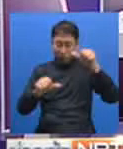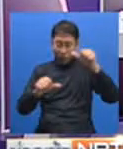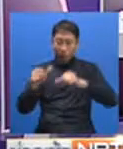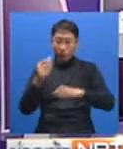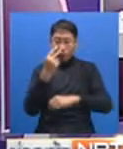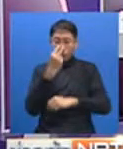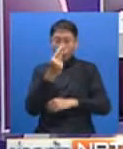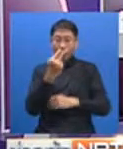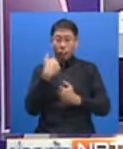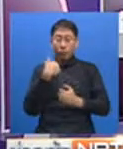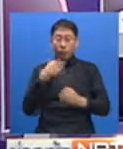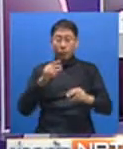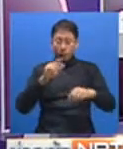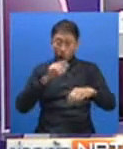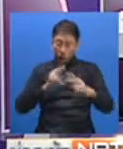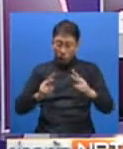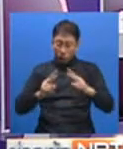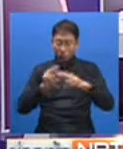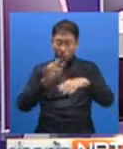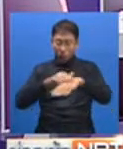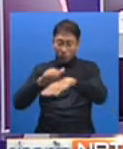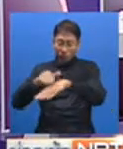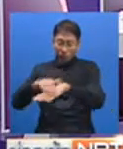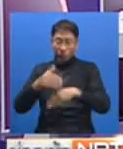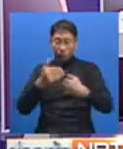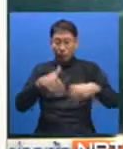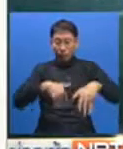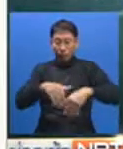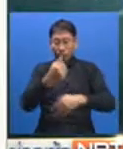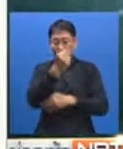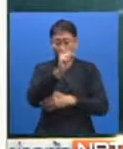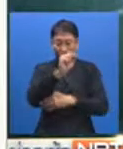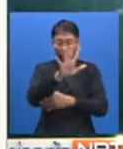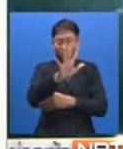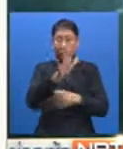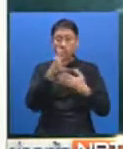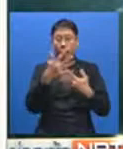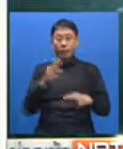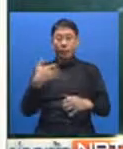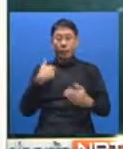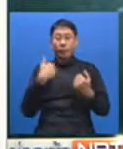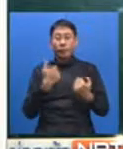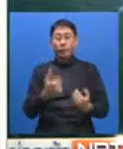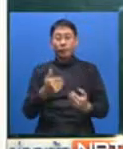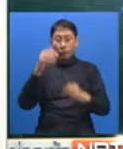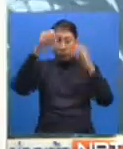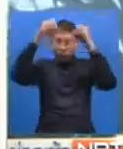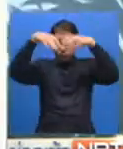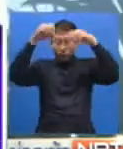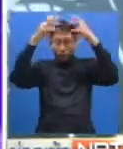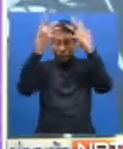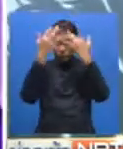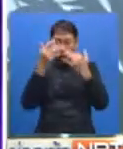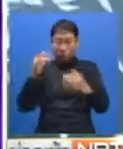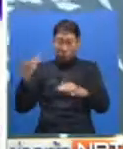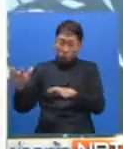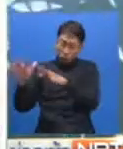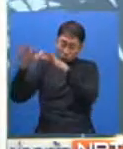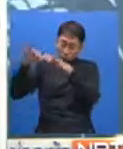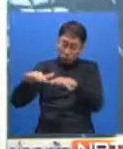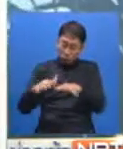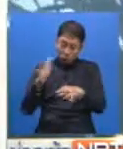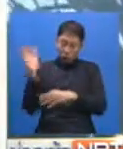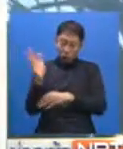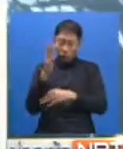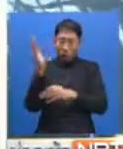เขียนโดยล่าสุดเองกรมอุตุนิยมวิทยาได้ออกประกาศเตือนฉบับที่ 15ออกมาด้วยนะคะในเรื่องของฝนตกหนักแล้วก็ขึ้นลมแรงด้วยค่ะ